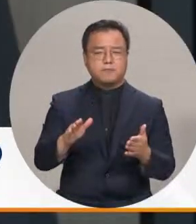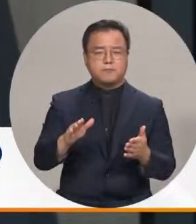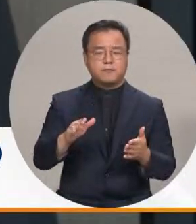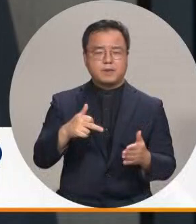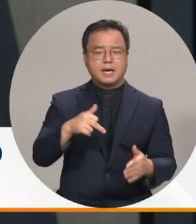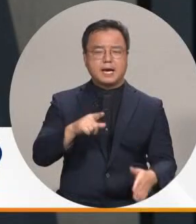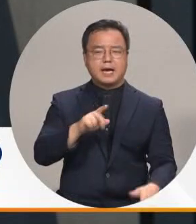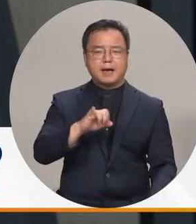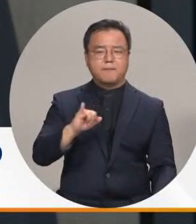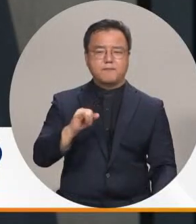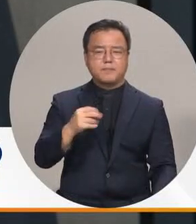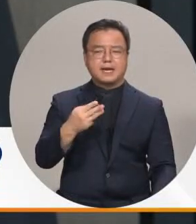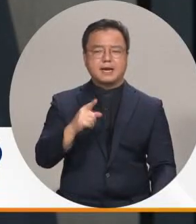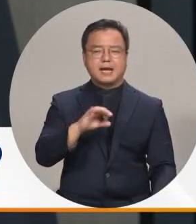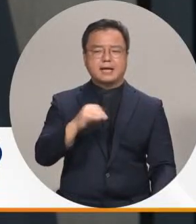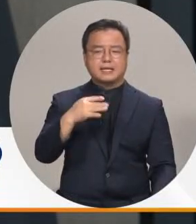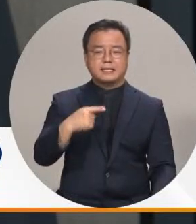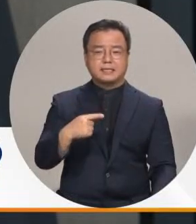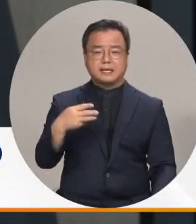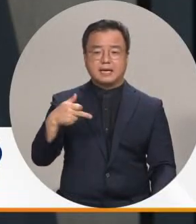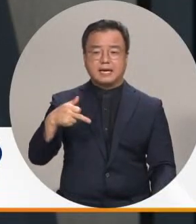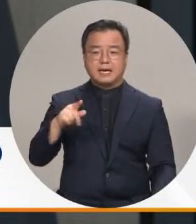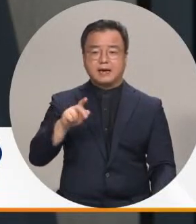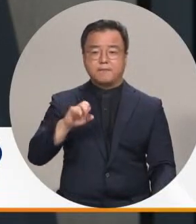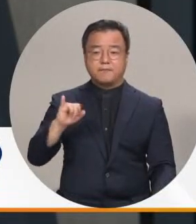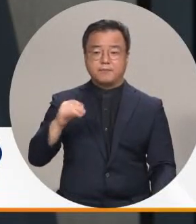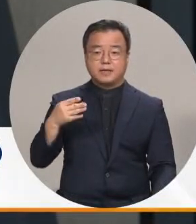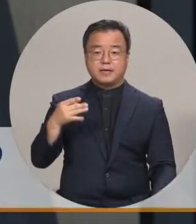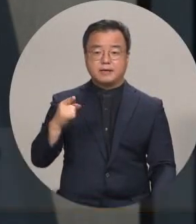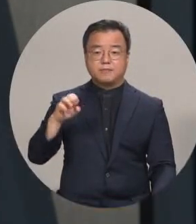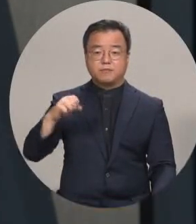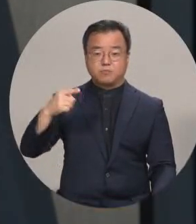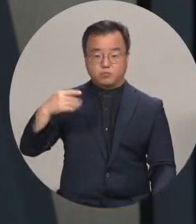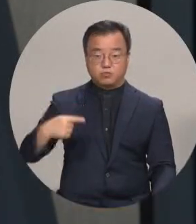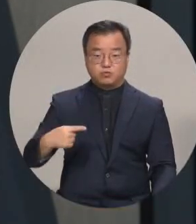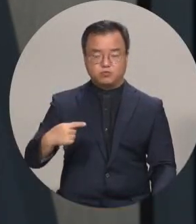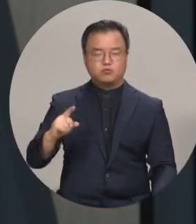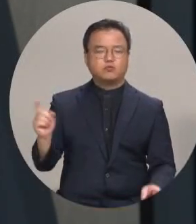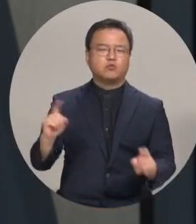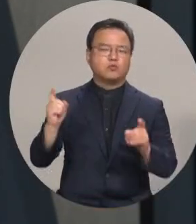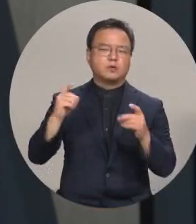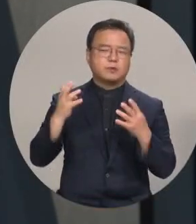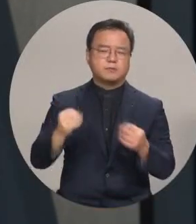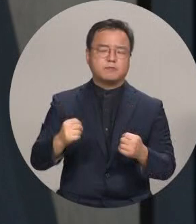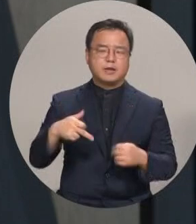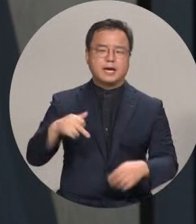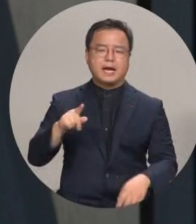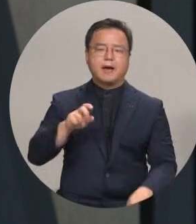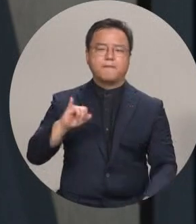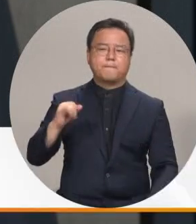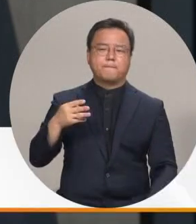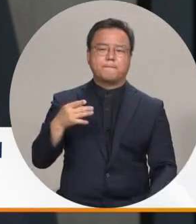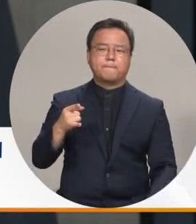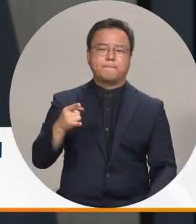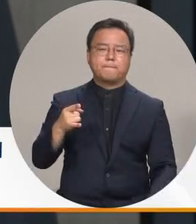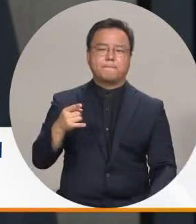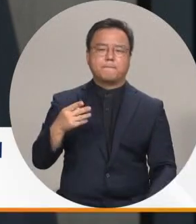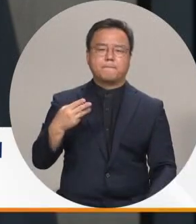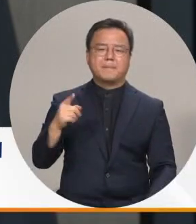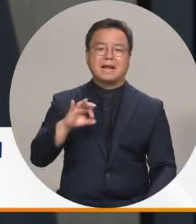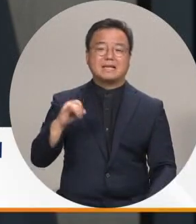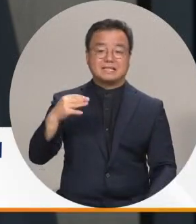카피레프트 논쟁을 소환하는 면이 있는 것 같습니다 카피라이트 지지자들은 앞서 말씀드린